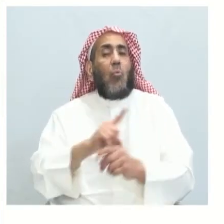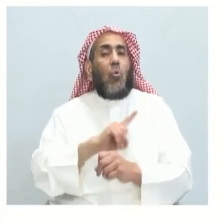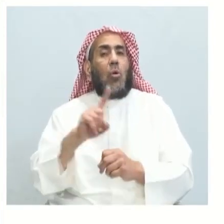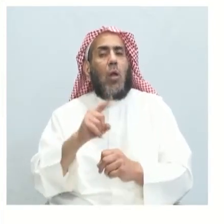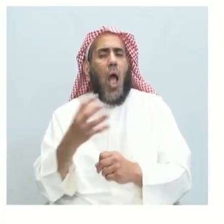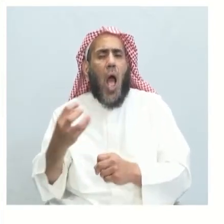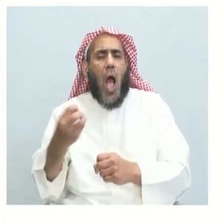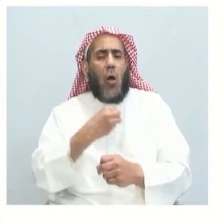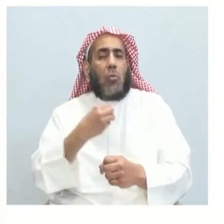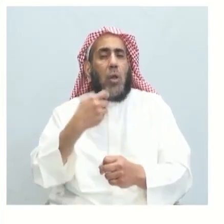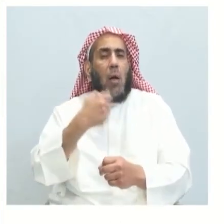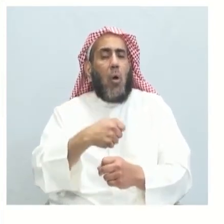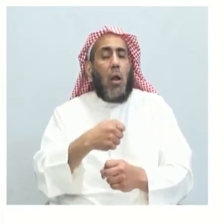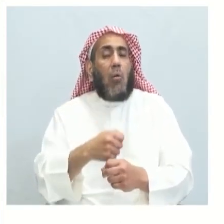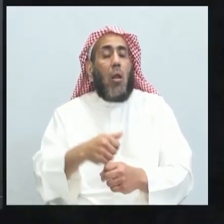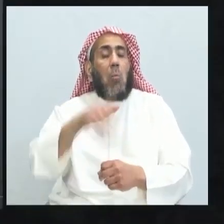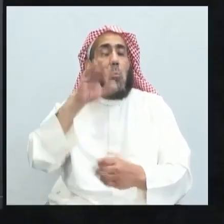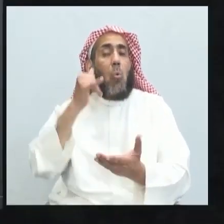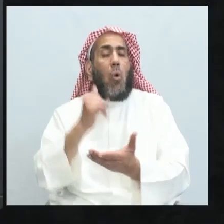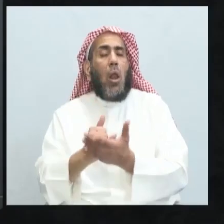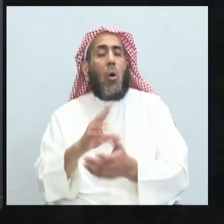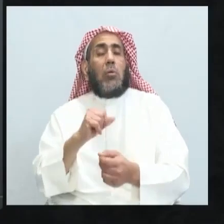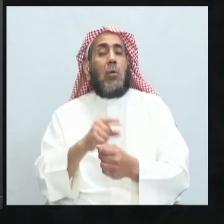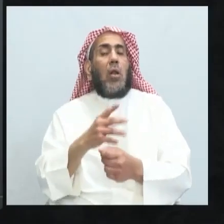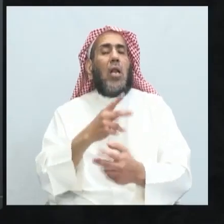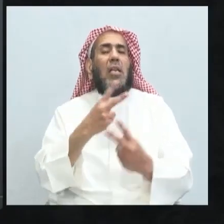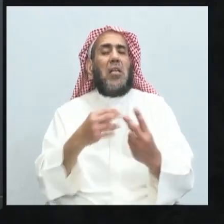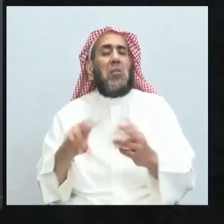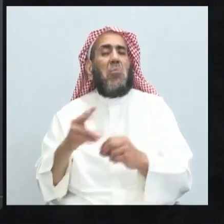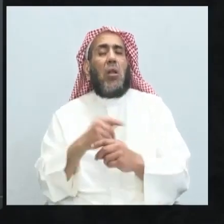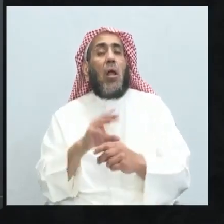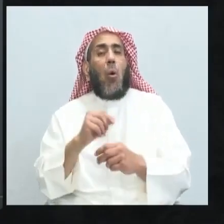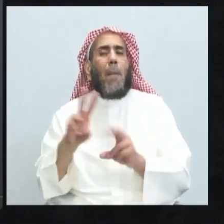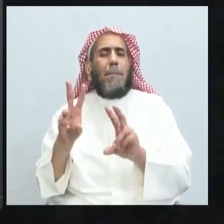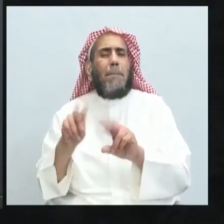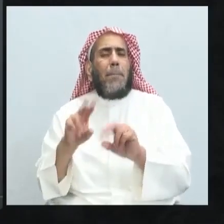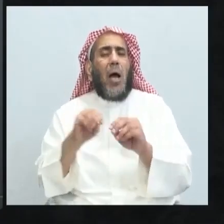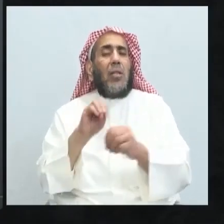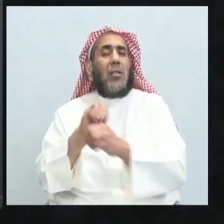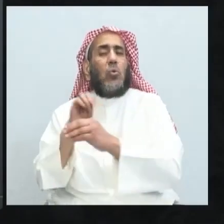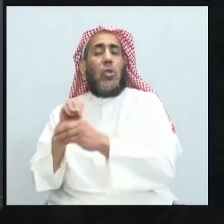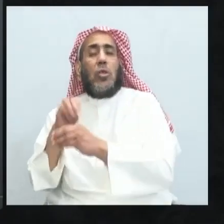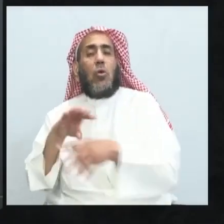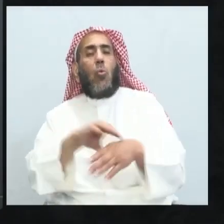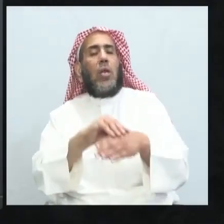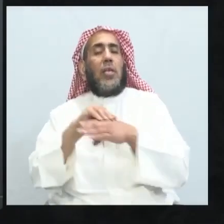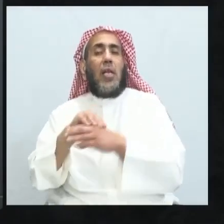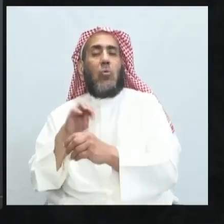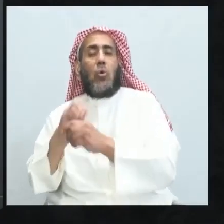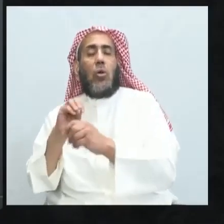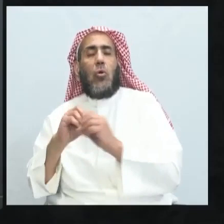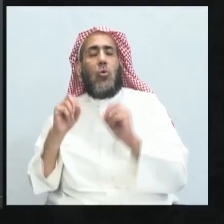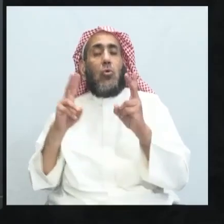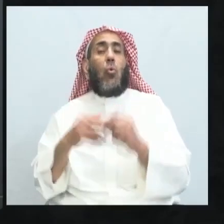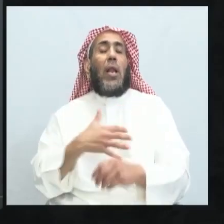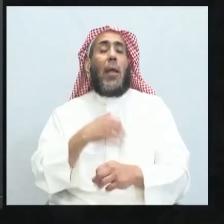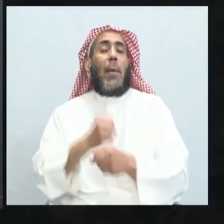اخذ من اموال او انا والالي فقط على اموال المسلمين كاليتيم وايضا بعض التوجيه والارشاد والنصح والايمان